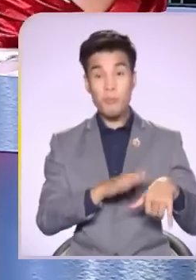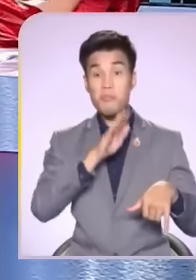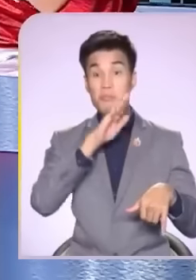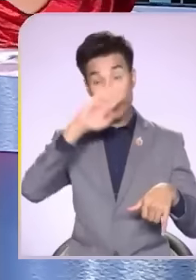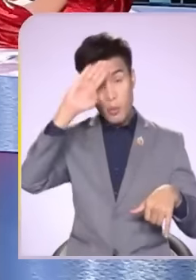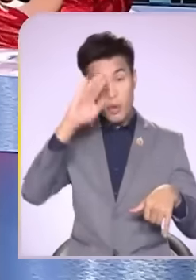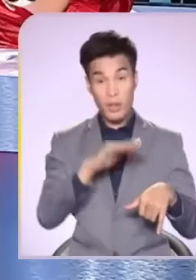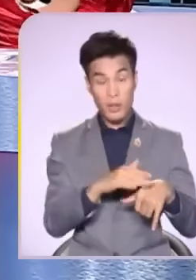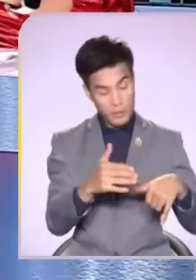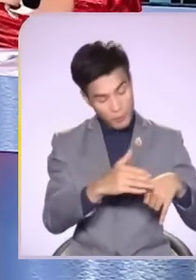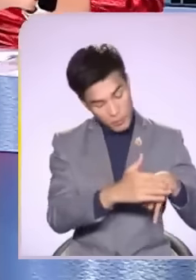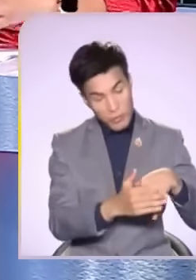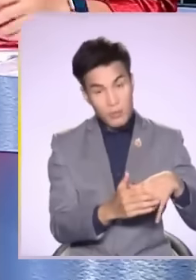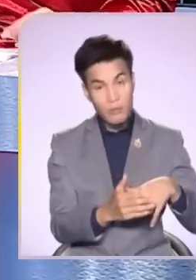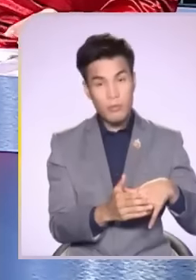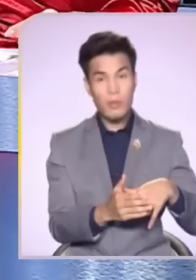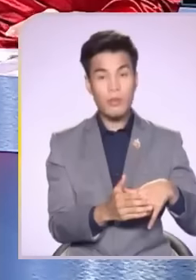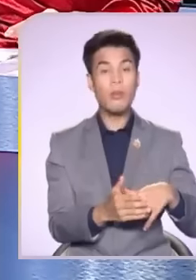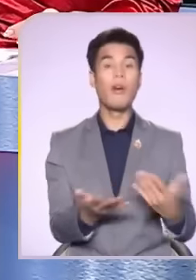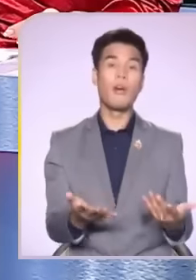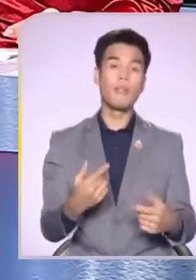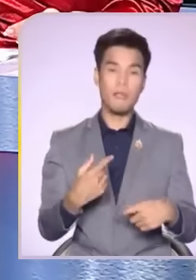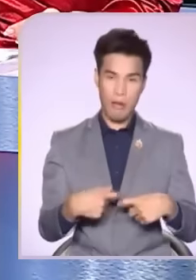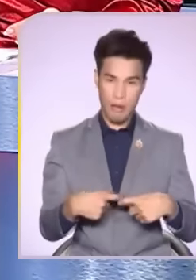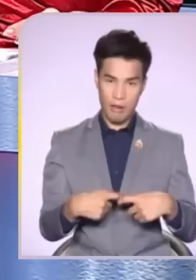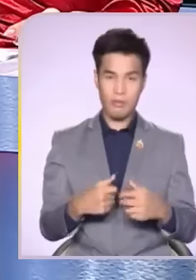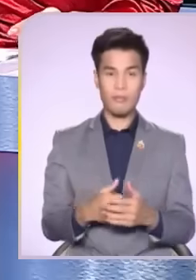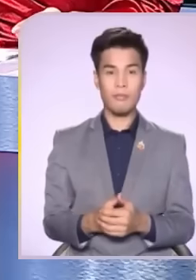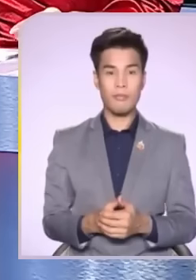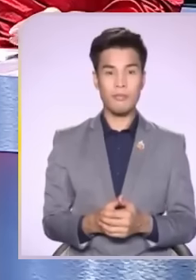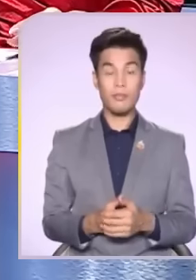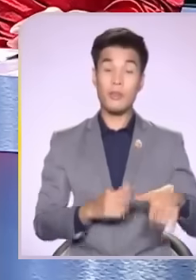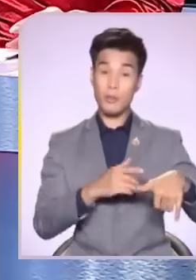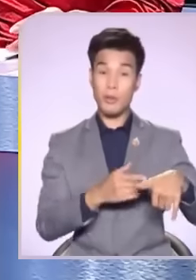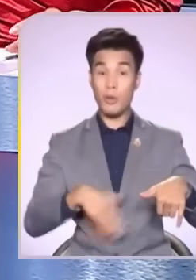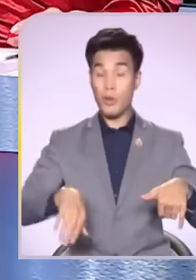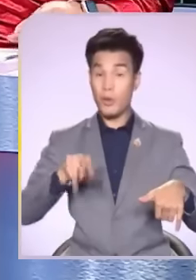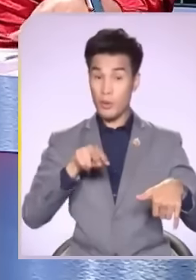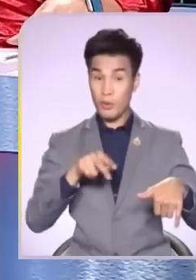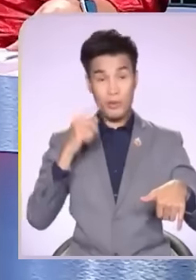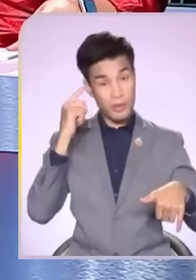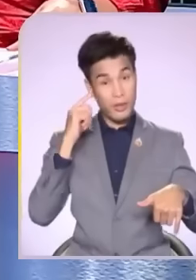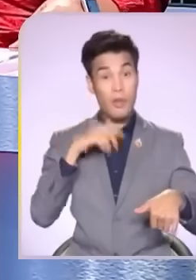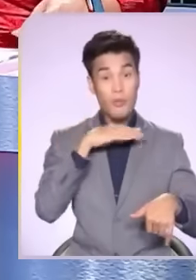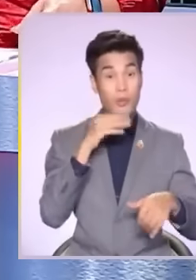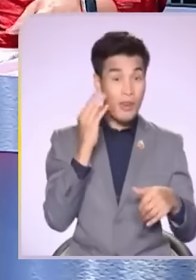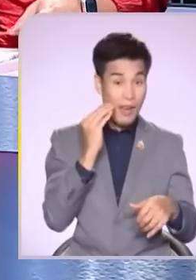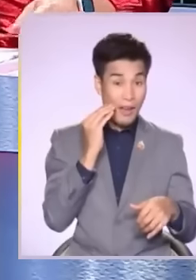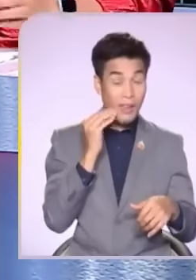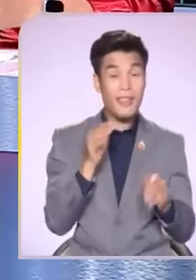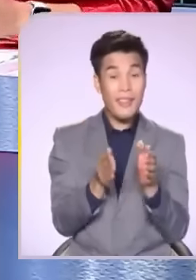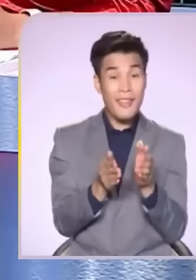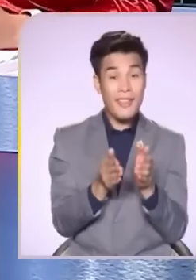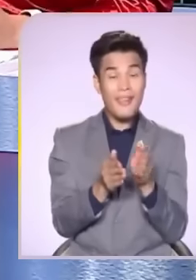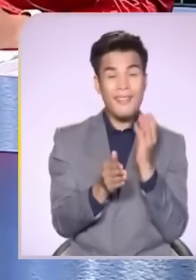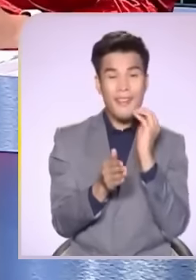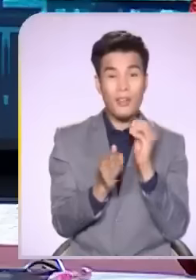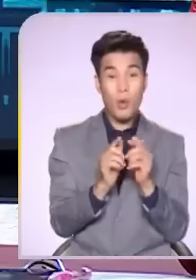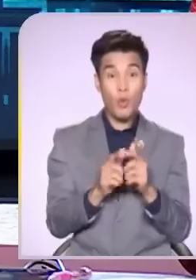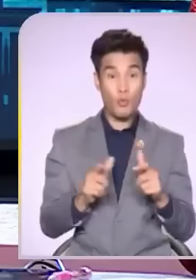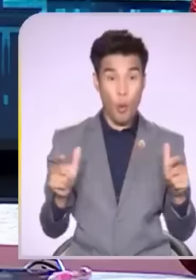ายเวลาจะไปจับจะไปทำความคุ้นเคยตอนนั้นมันยากแล้ว น้องๆ น้องๆหนูๆที่ดูอยู่อาจจะเห็นว่าหมูเด้งน่ารักนะตอนเป็นเด็กมันจะไม่ค่อยนั่น